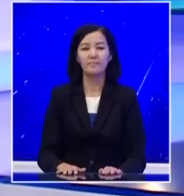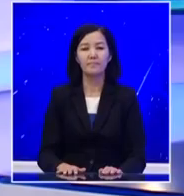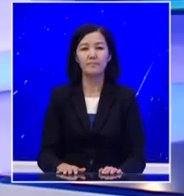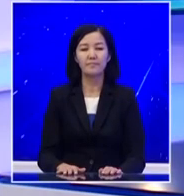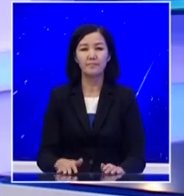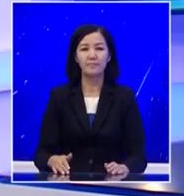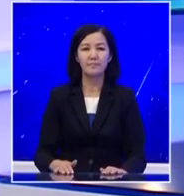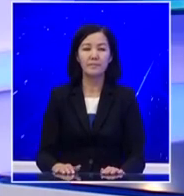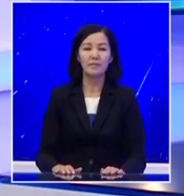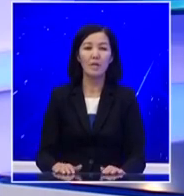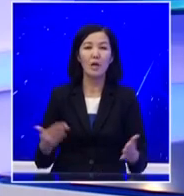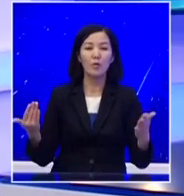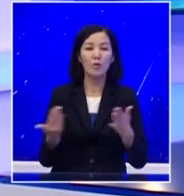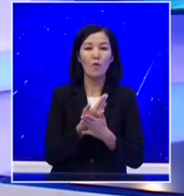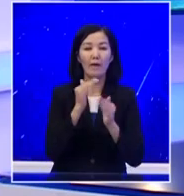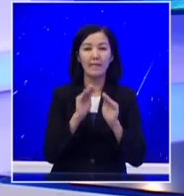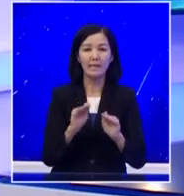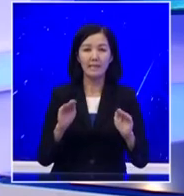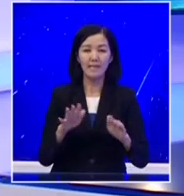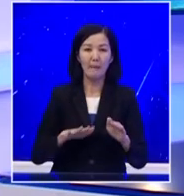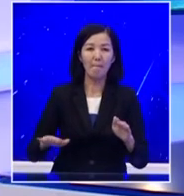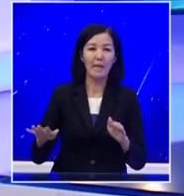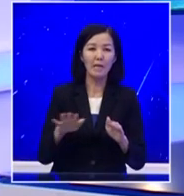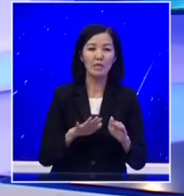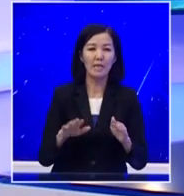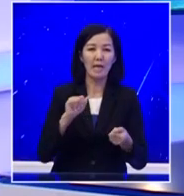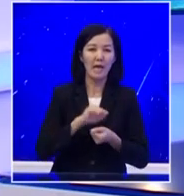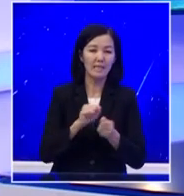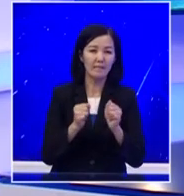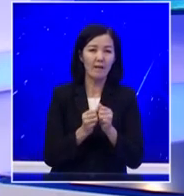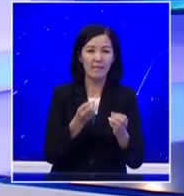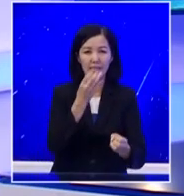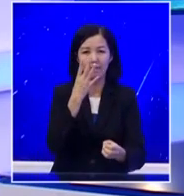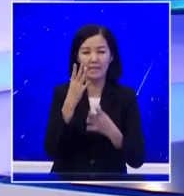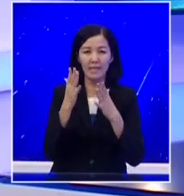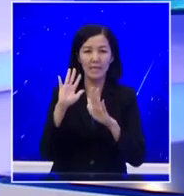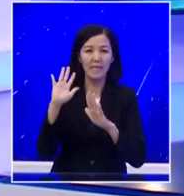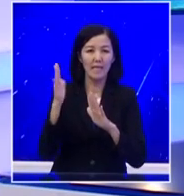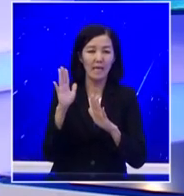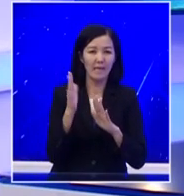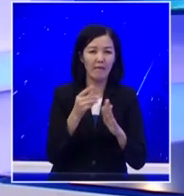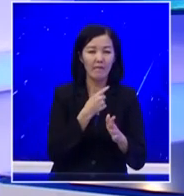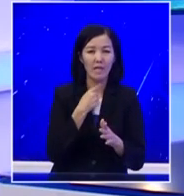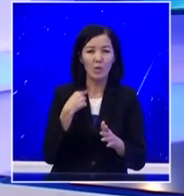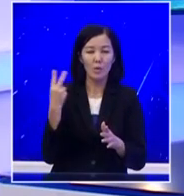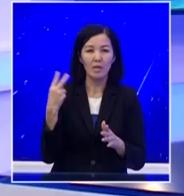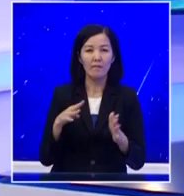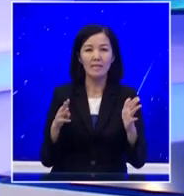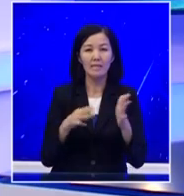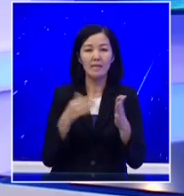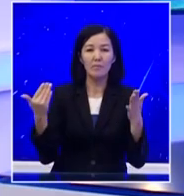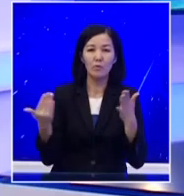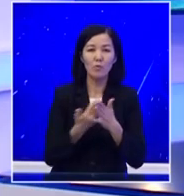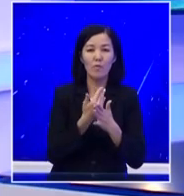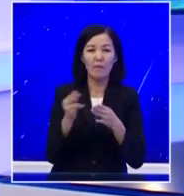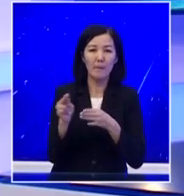к другим темам новая детская площадка освальд цветы и деревья в тот округа не в этом году 27 долларов обретут новый